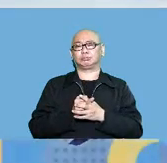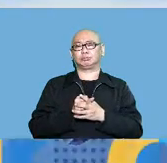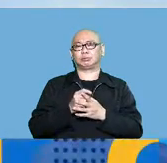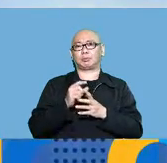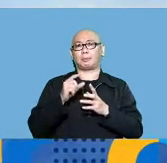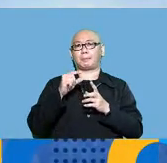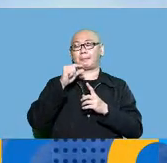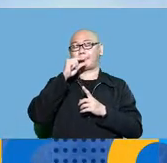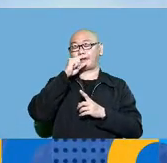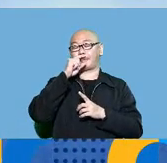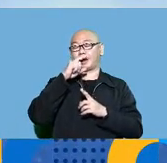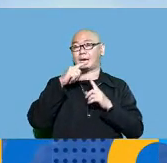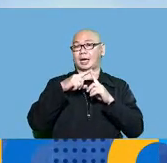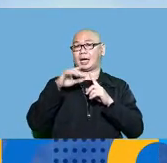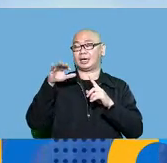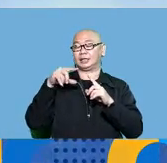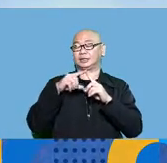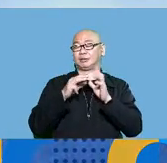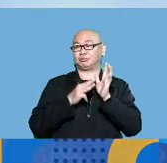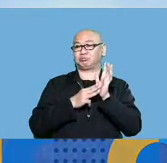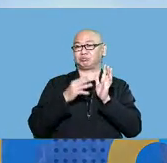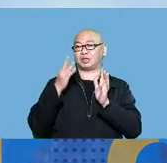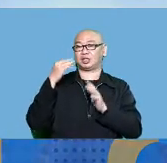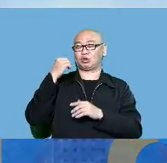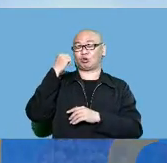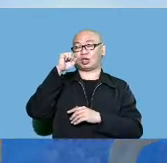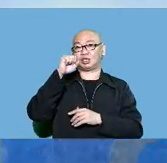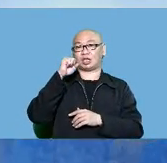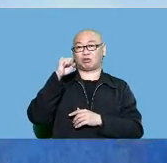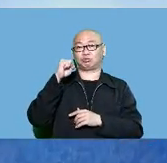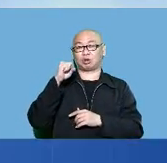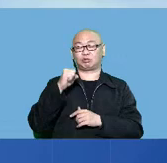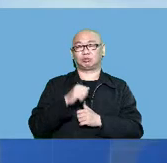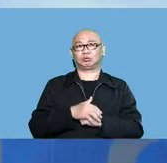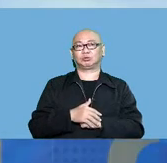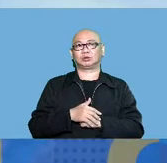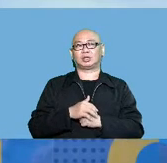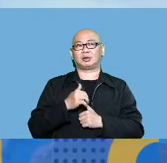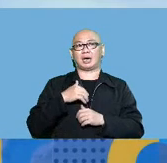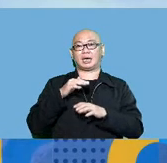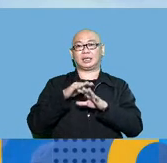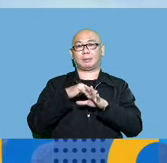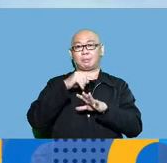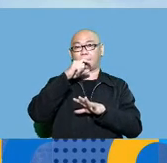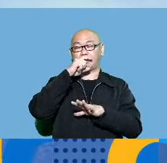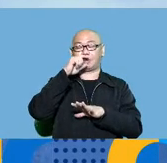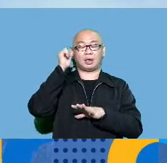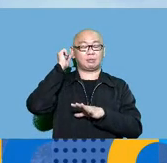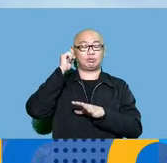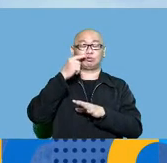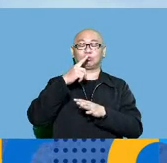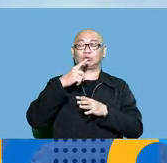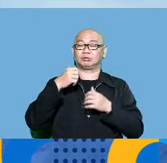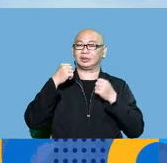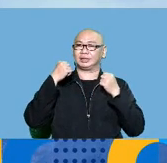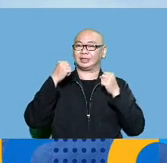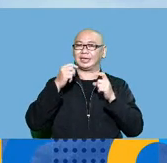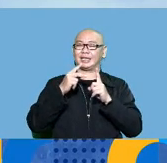tadi orasinya yang meden-meden ya Pak ya. Sekarang saya mengajak Bapak Ibu untuk sedikit healing ke Gunung